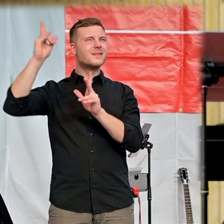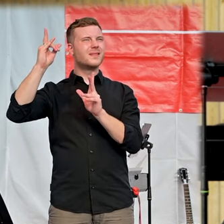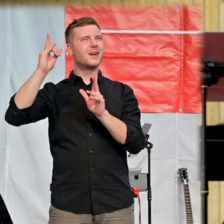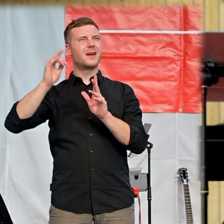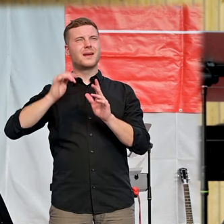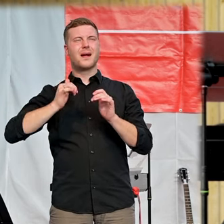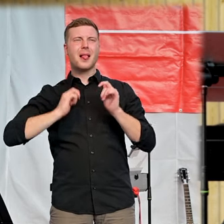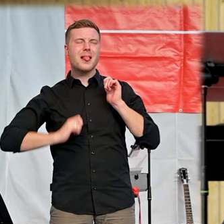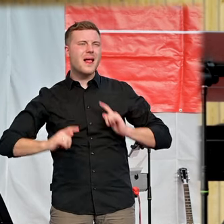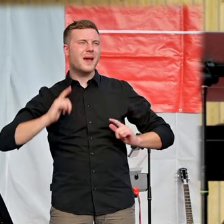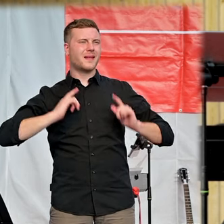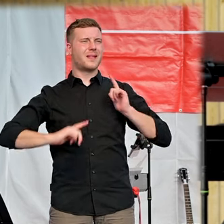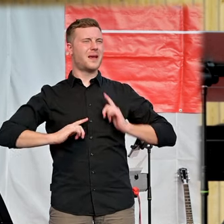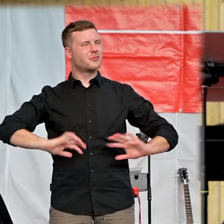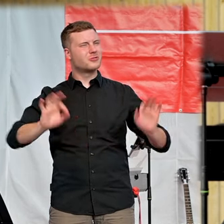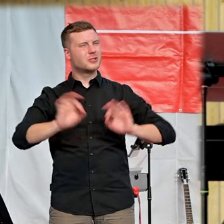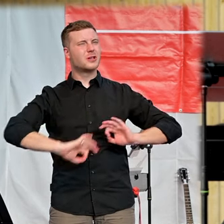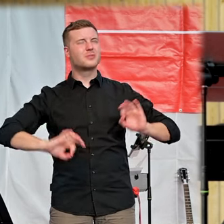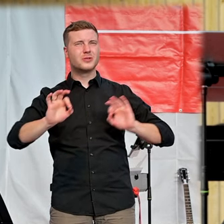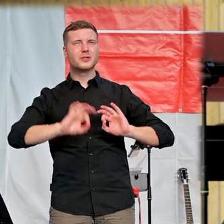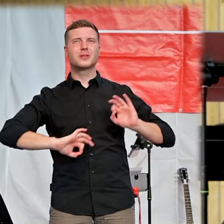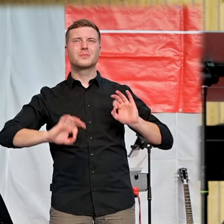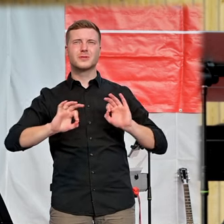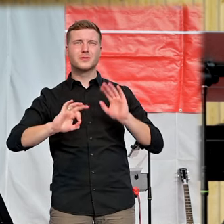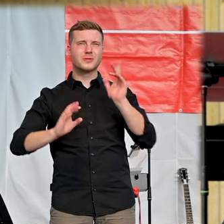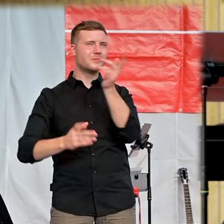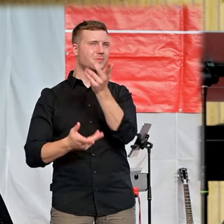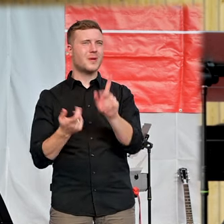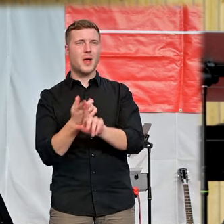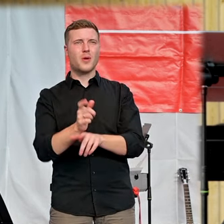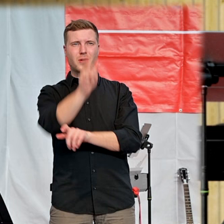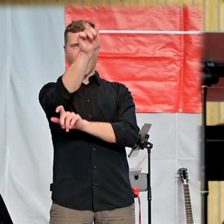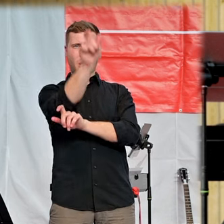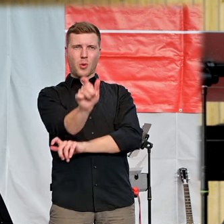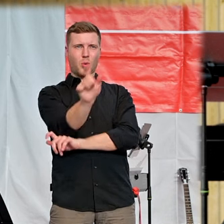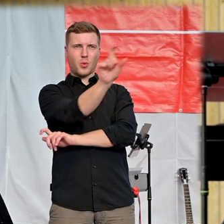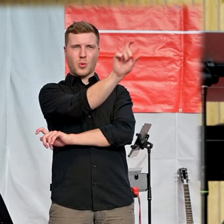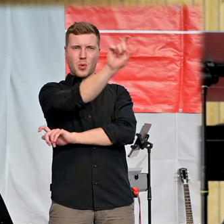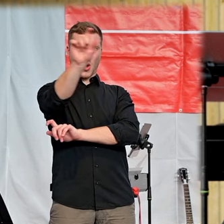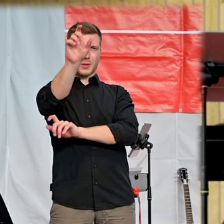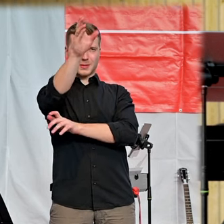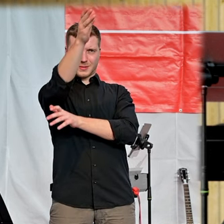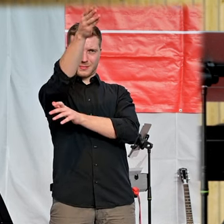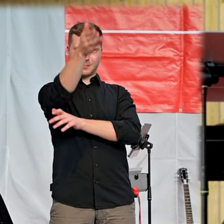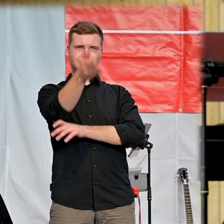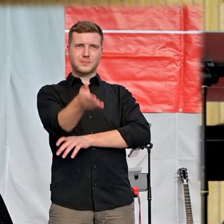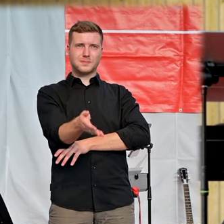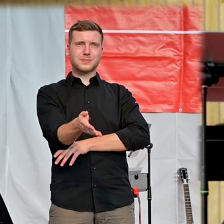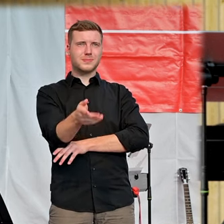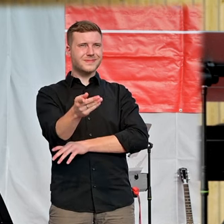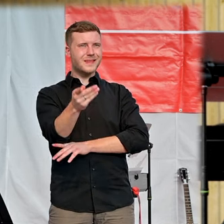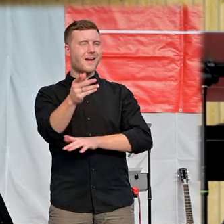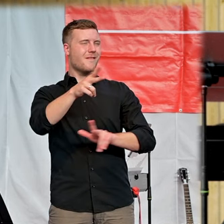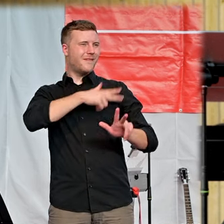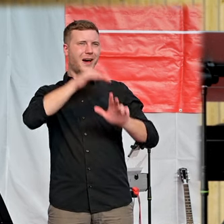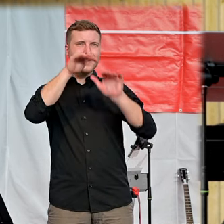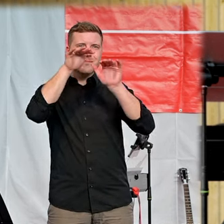Leiden, im Kreuzesgeschehen auf Golgatha, immer noch gegenwärtig